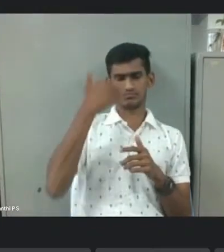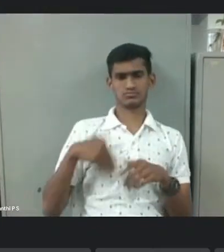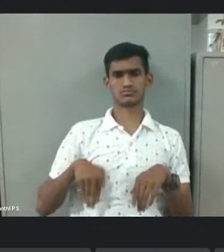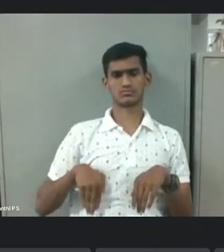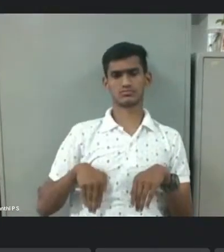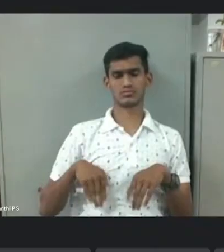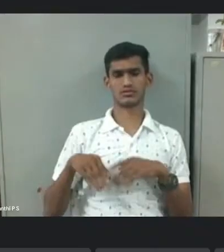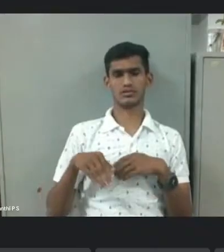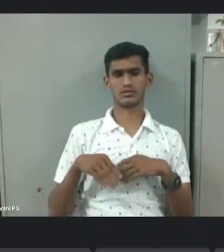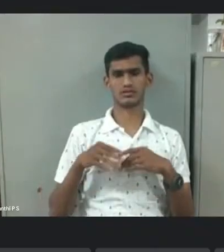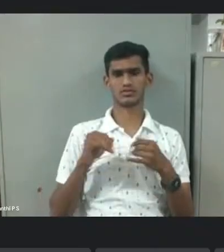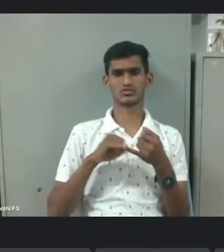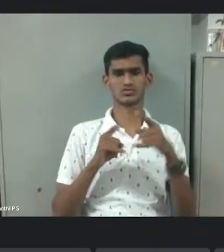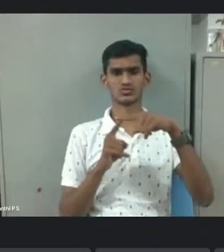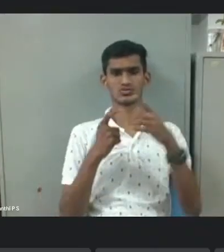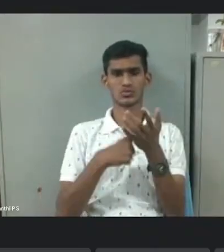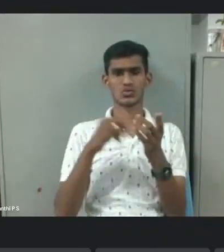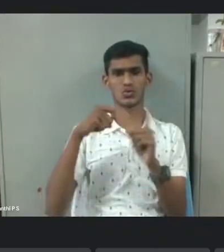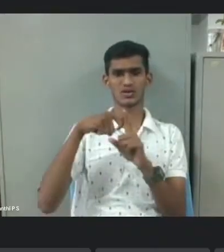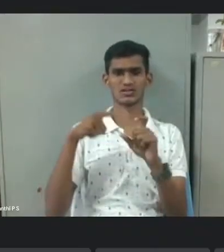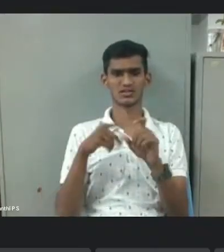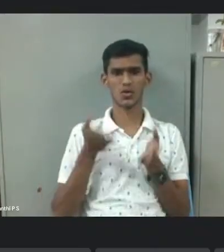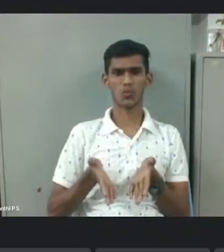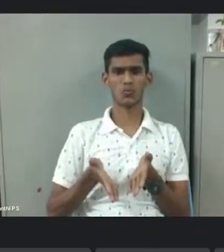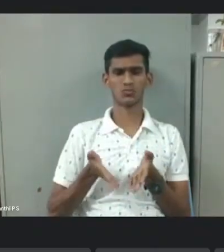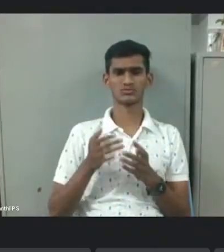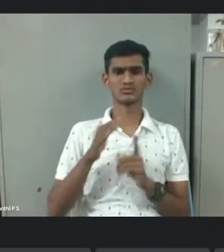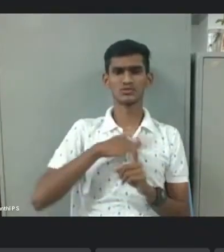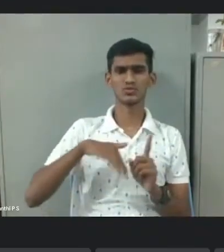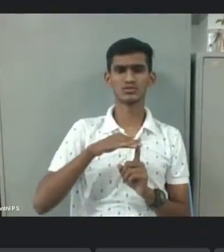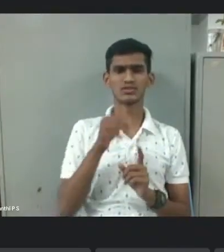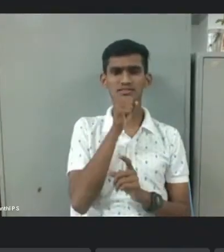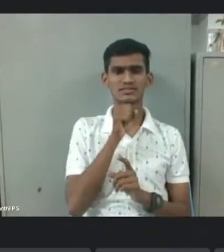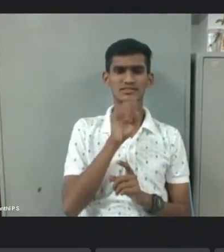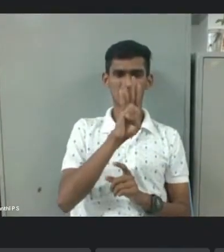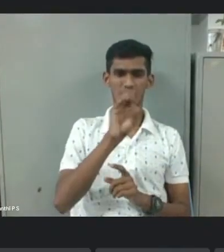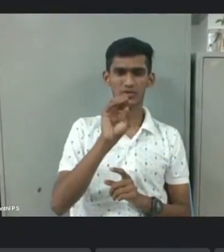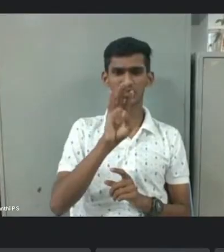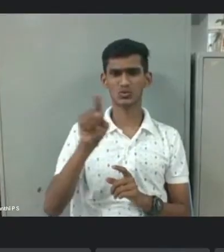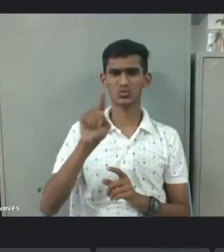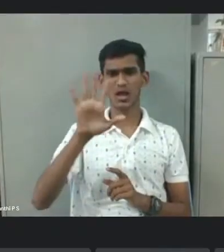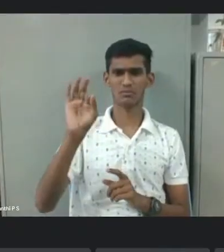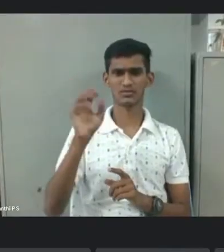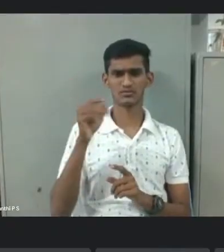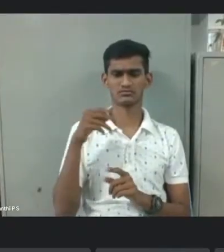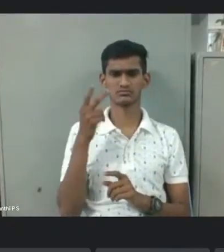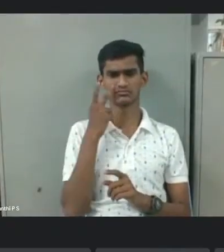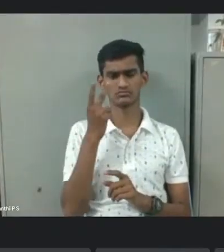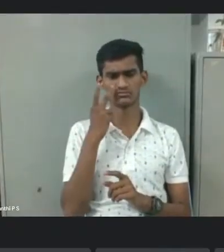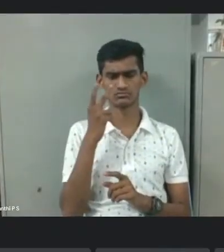വന്ന് ഇപ്പോഴത്തെ കാലഘട്ടത്തിൽ 40കളിലും 50കളിലും ഉള്ളവർക്കാണ് സ്ട്രോക്കുകൾ വന്നുകൊണ്ടിരിക്കുന്നത്, നമ്മൾ ഡേ ടു ഡേ